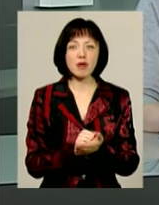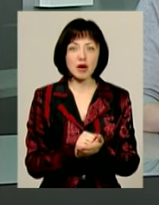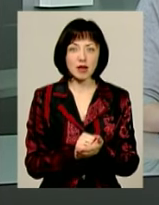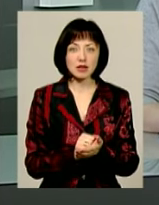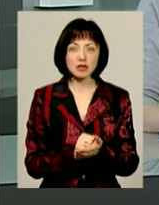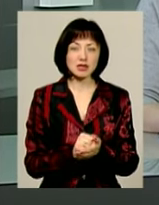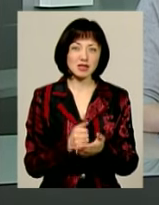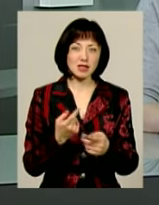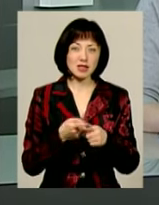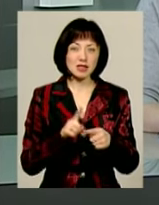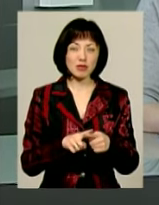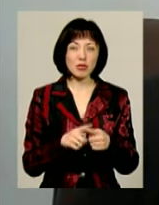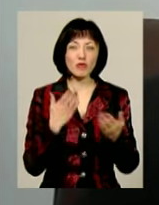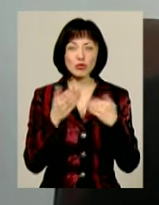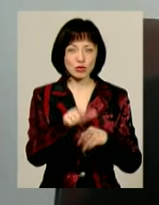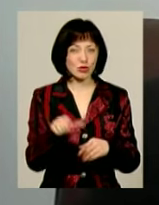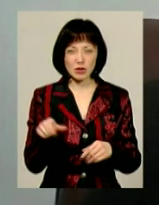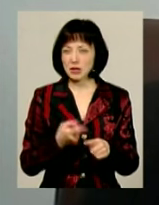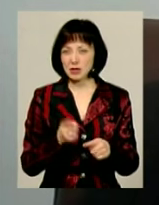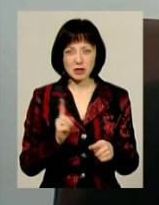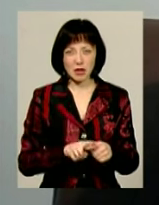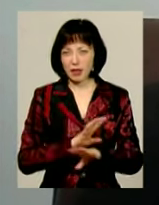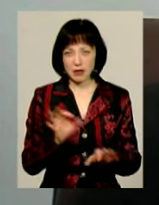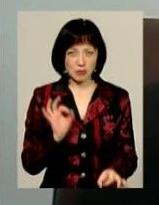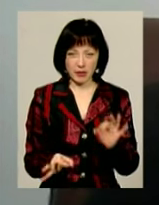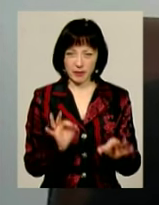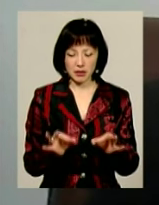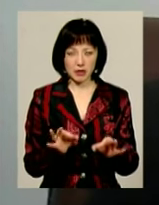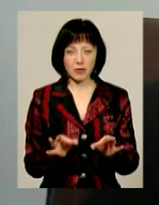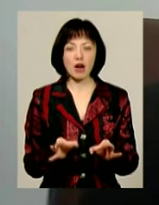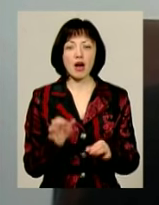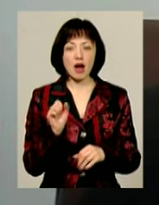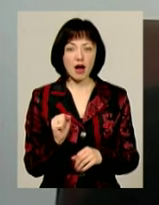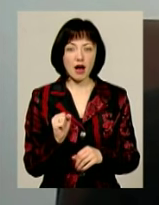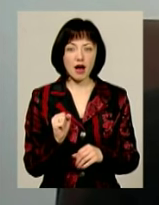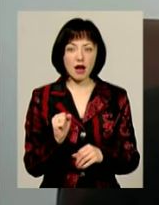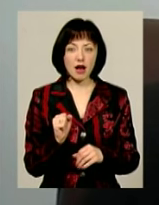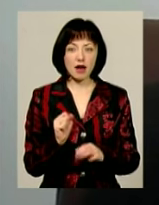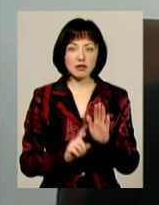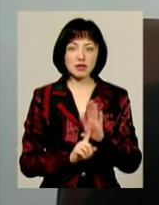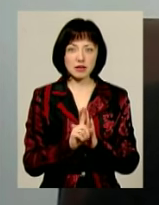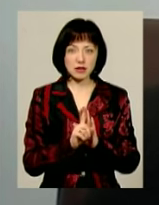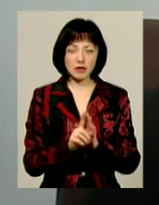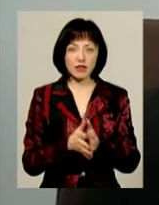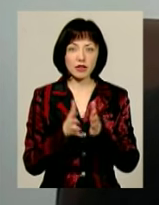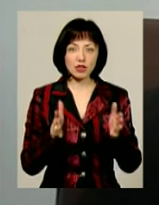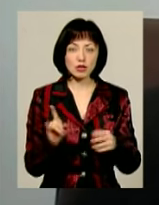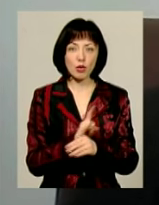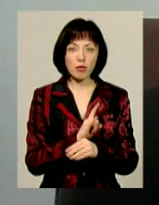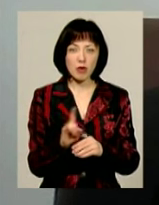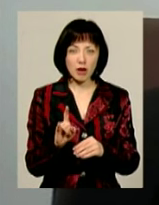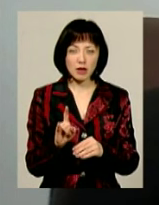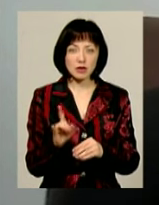до людей. І тому це є несправедливо. А з іншої сторони, це є величезний такий обман